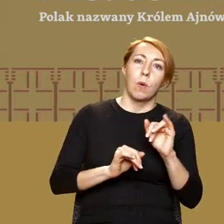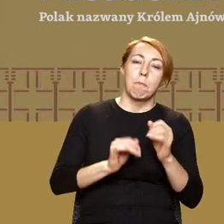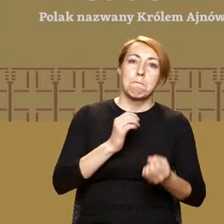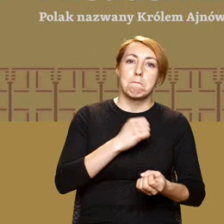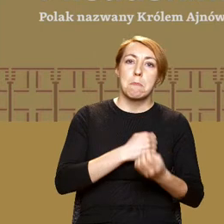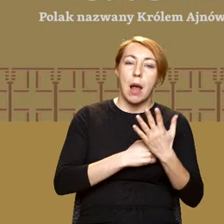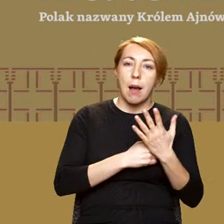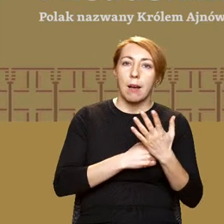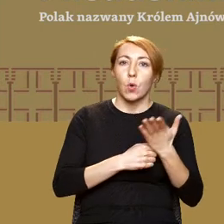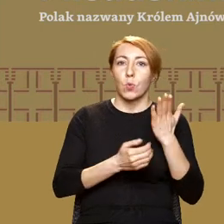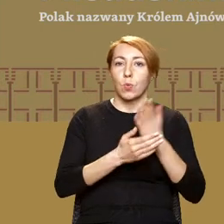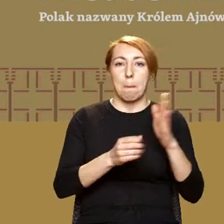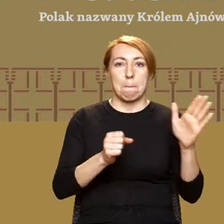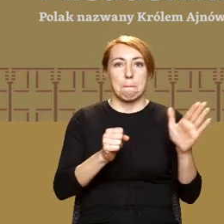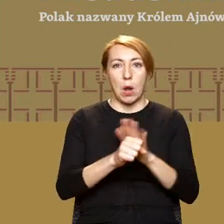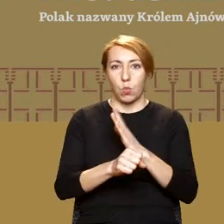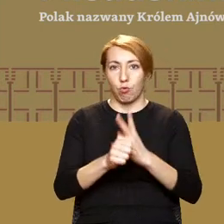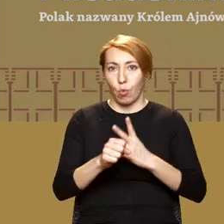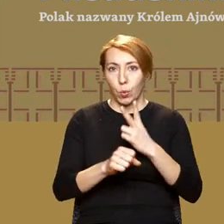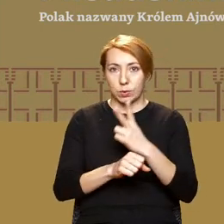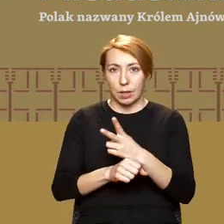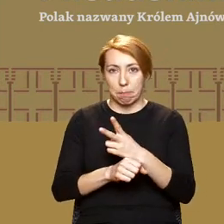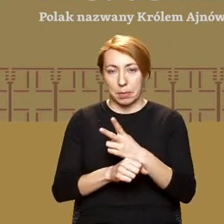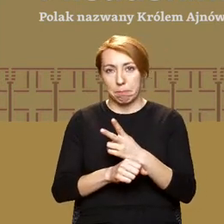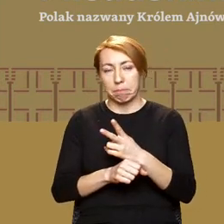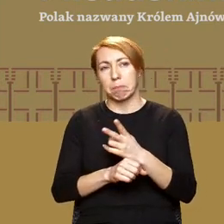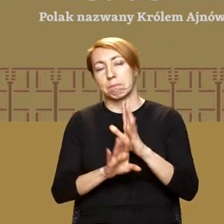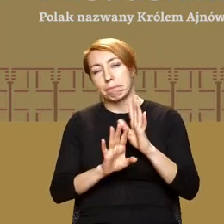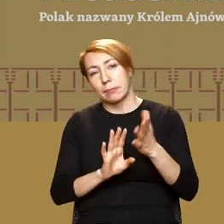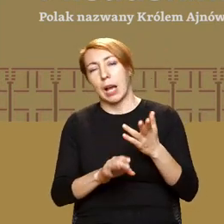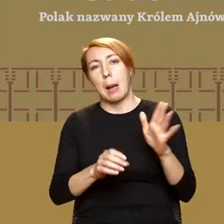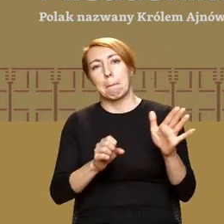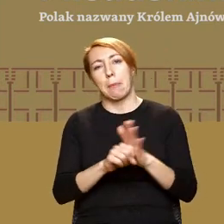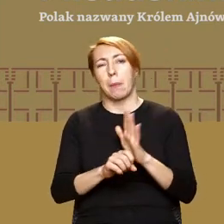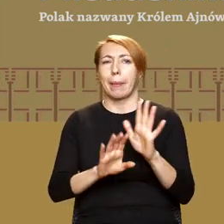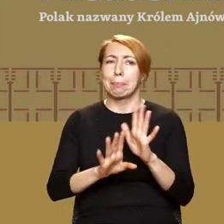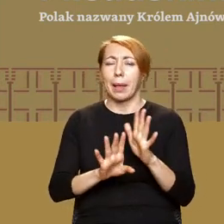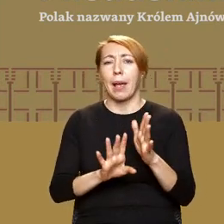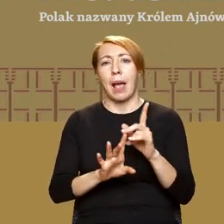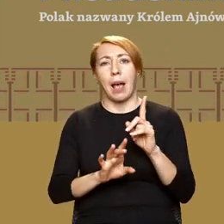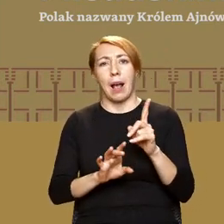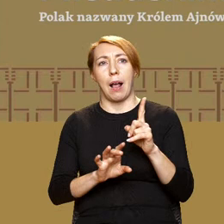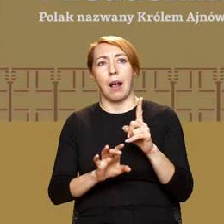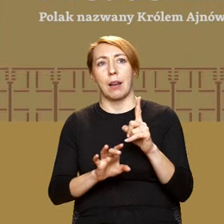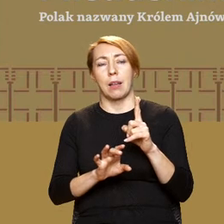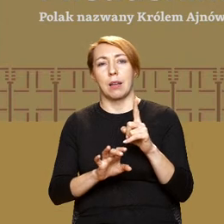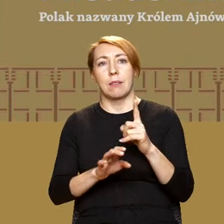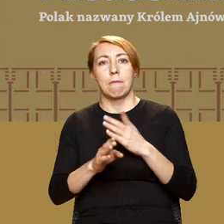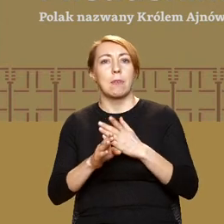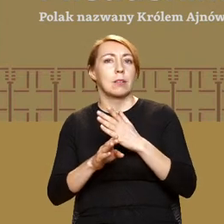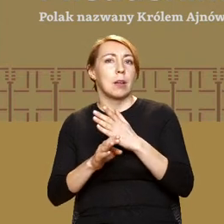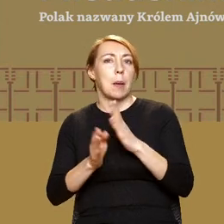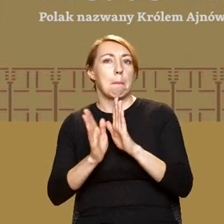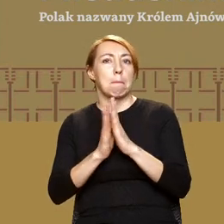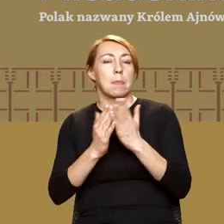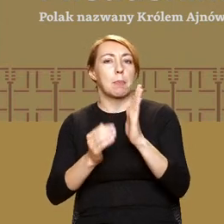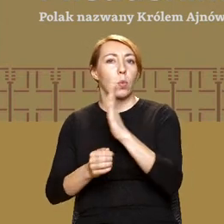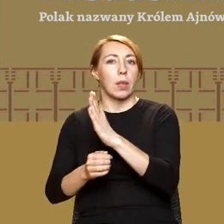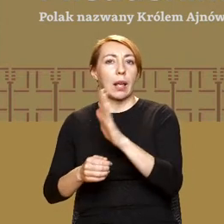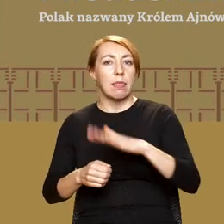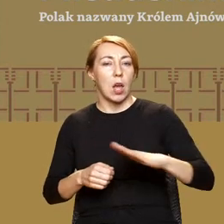już był pełny dostęp. Znaczy pełny, może niekoniecznie, bo jak do Biblioteki Narodowej, bo jak jedną